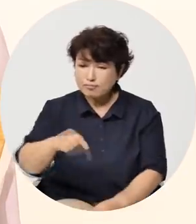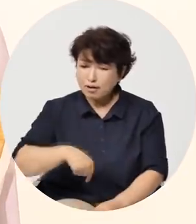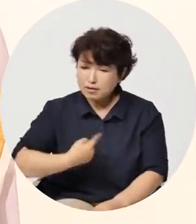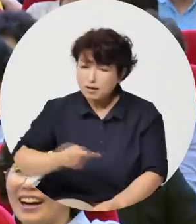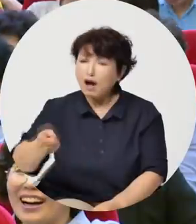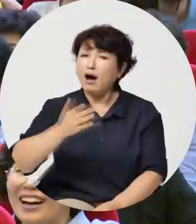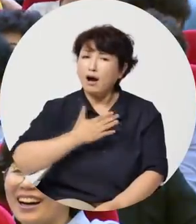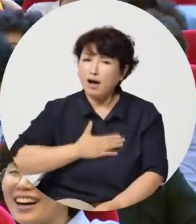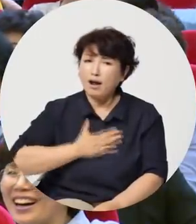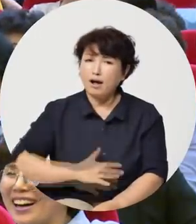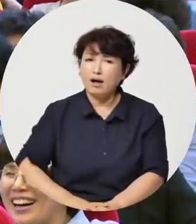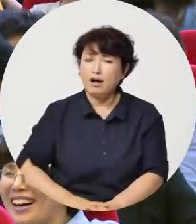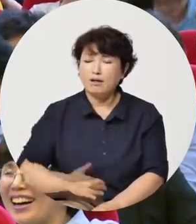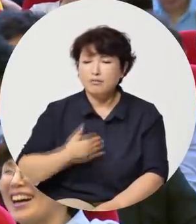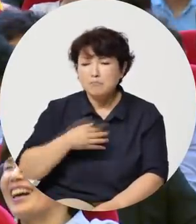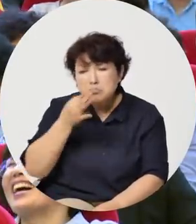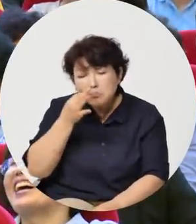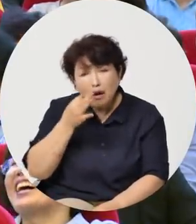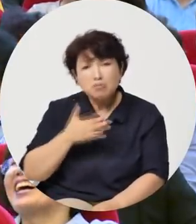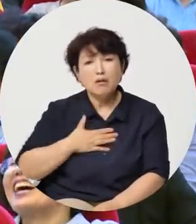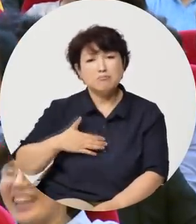내가 하나.